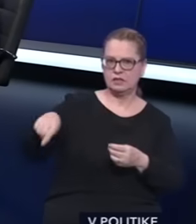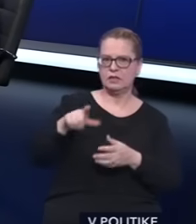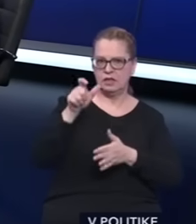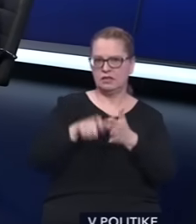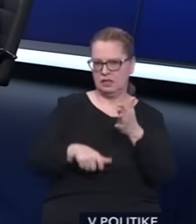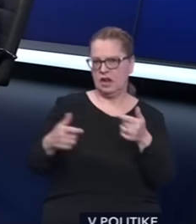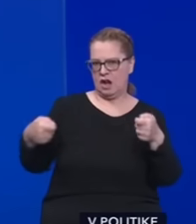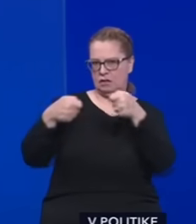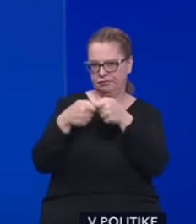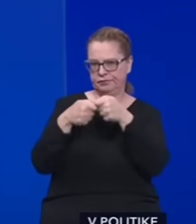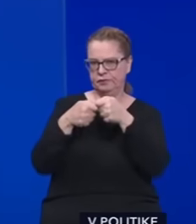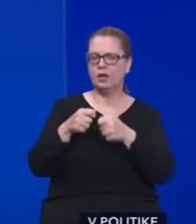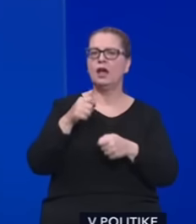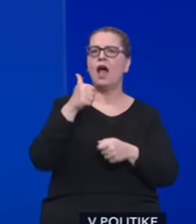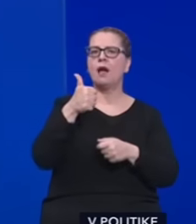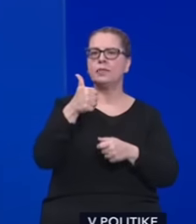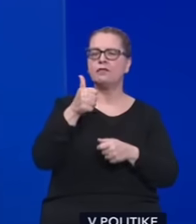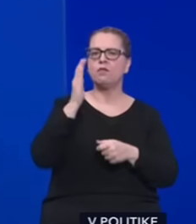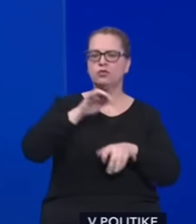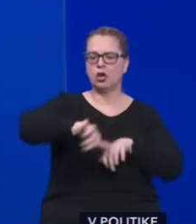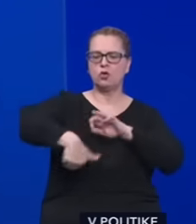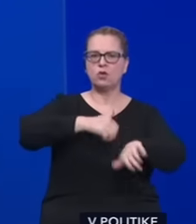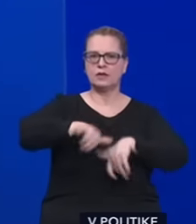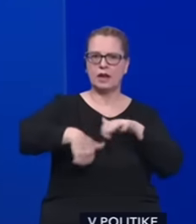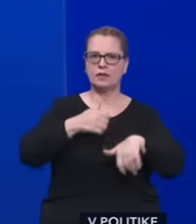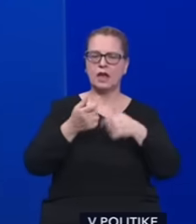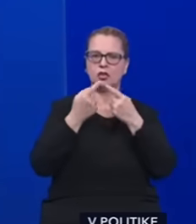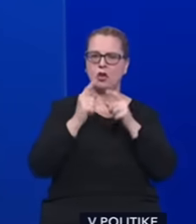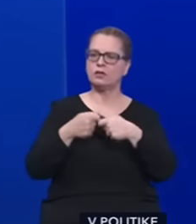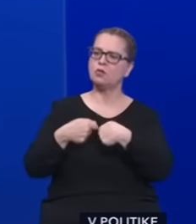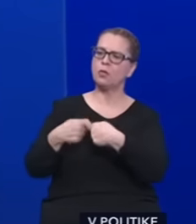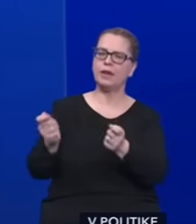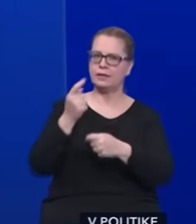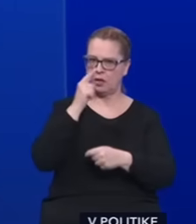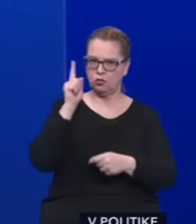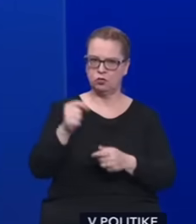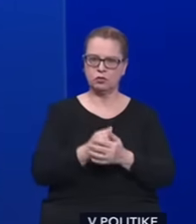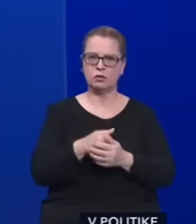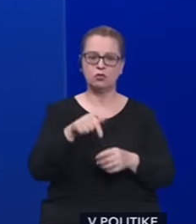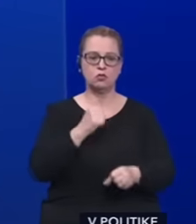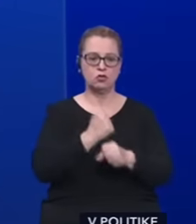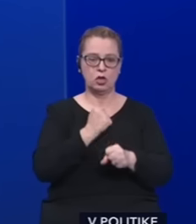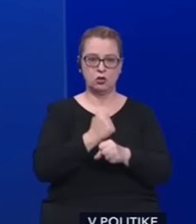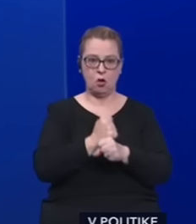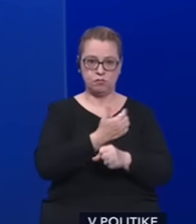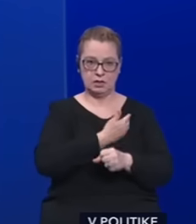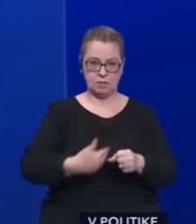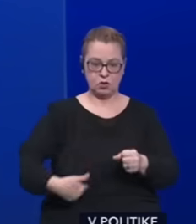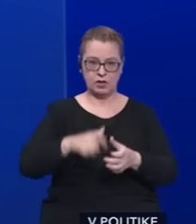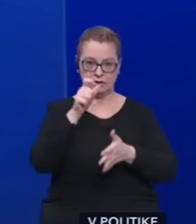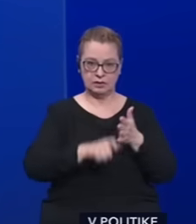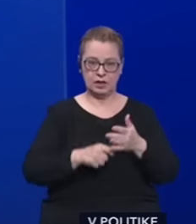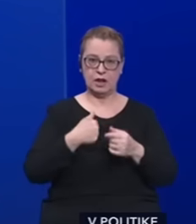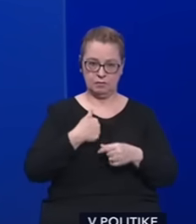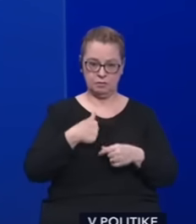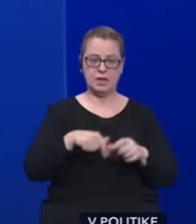ich jedinou prioritou tu bude rozkrádanie Slovenska a potom ho predajú Rusku. Ak tú vládu bude zostavovať demokratické strany štýlom nás